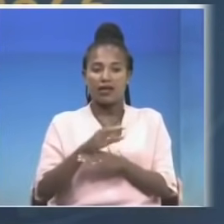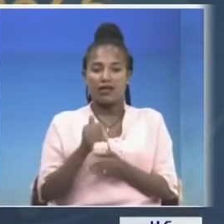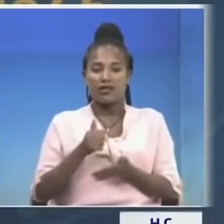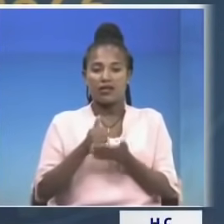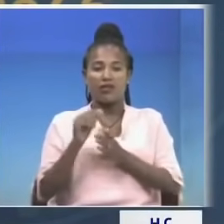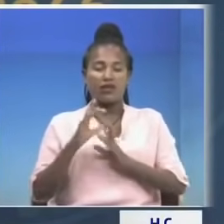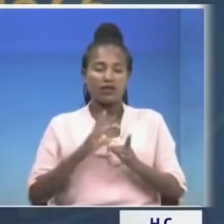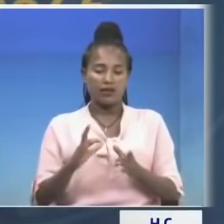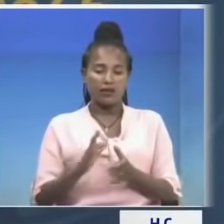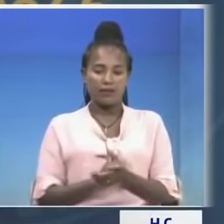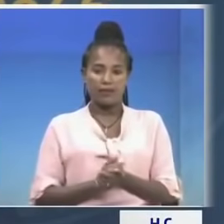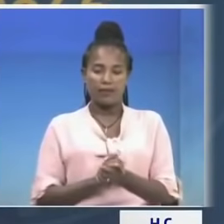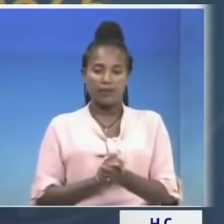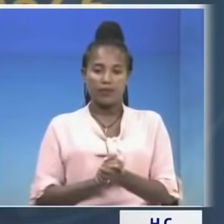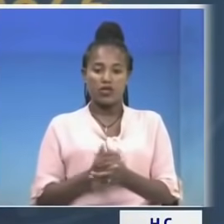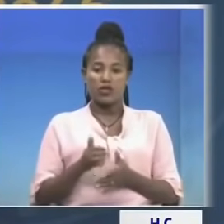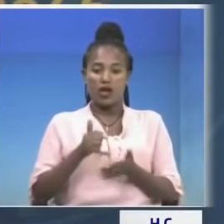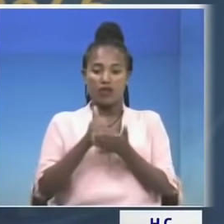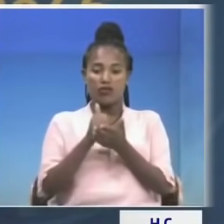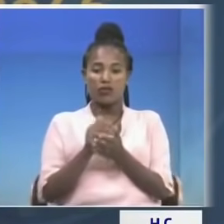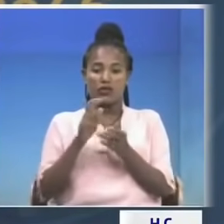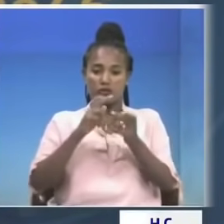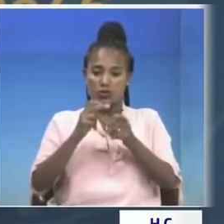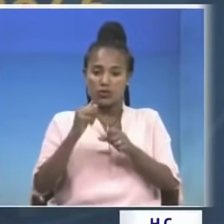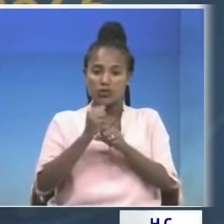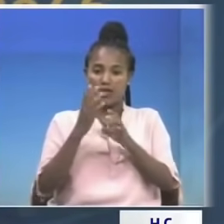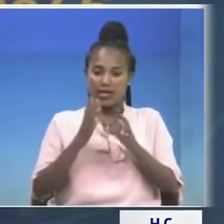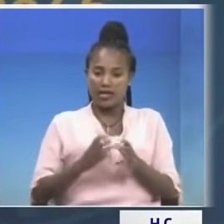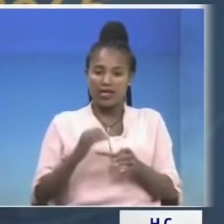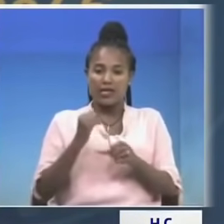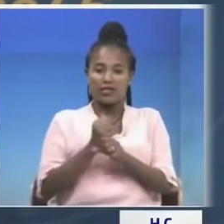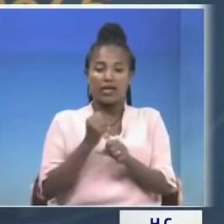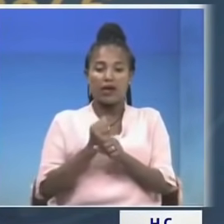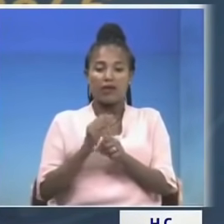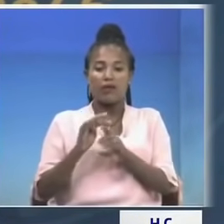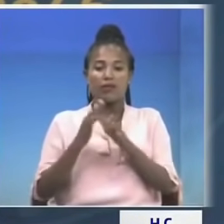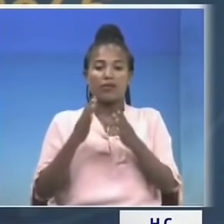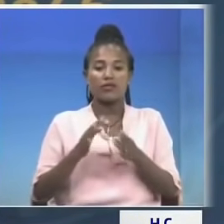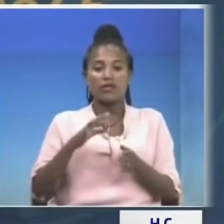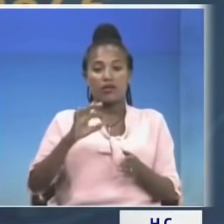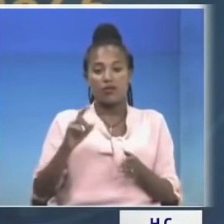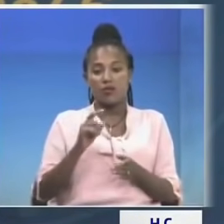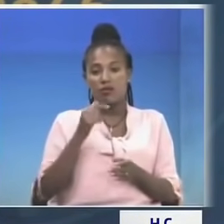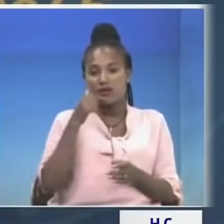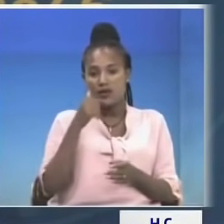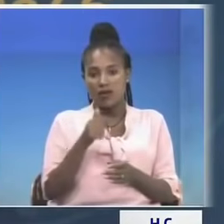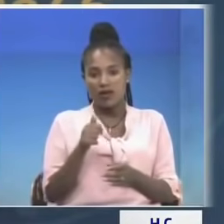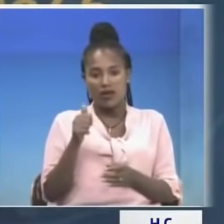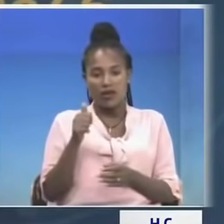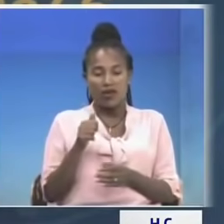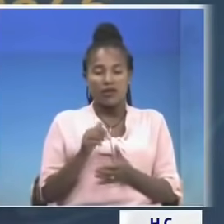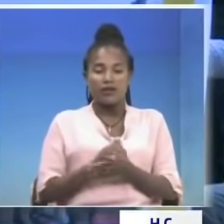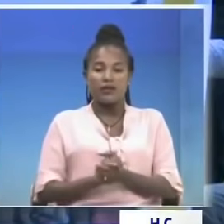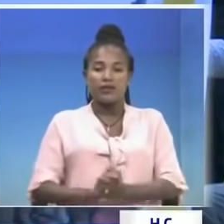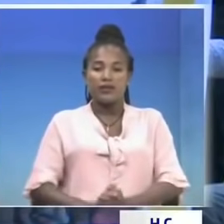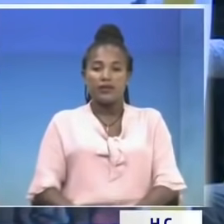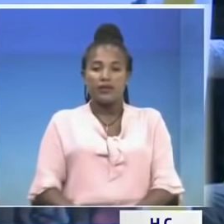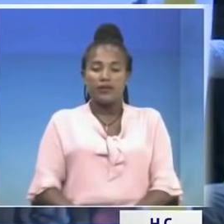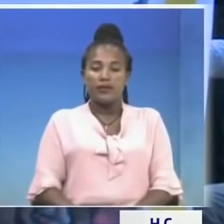አደረገ። ድጋፉ ከድርጅቱ ሰራተኛና ስራ ተቋራጮች የተገኘ መሆኑ ተገልጸዋል። አበሻን ላይ